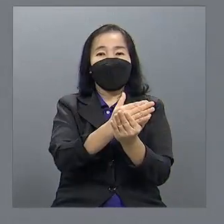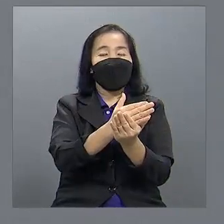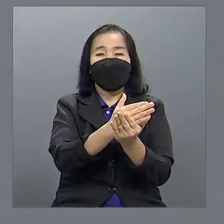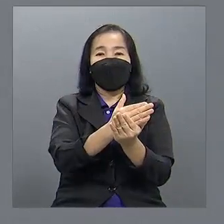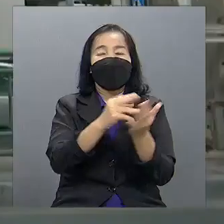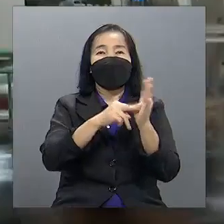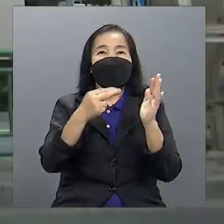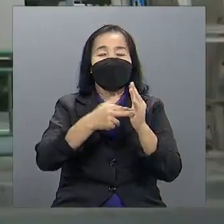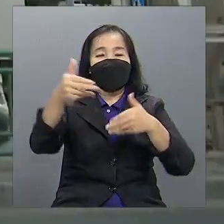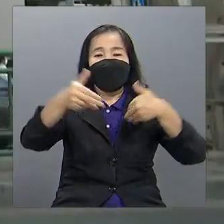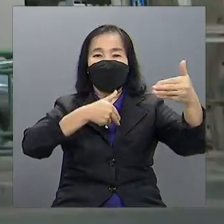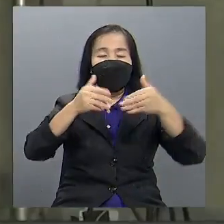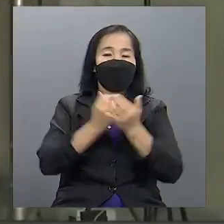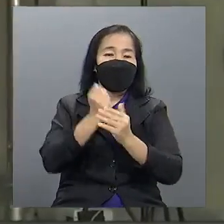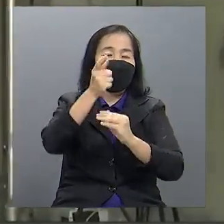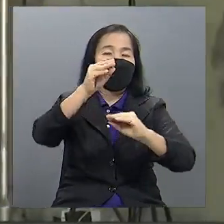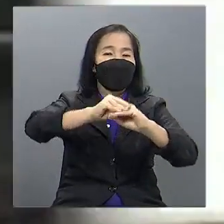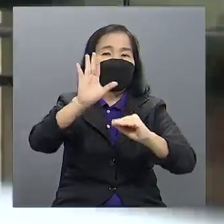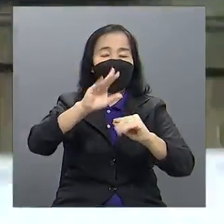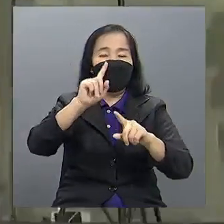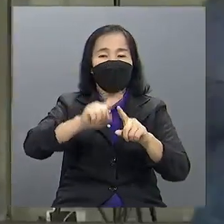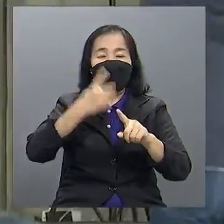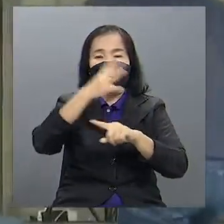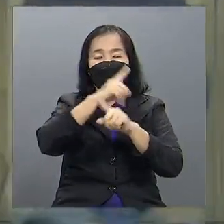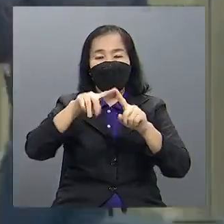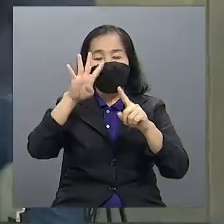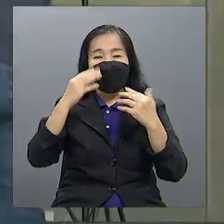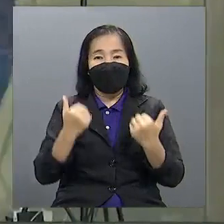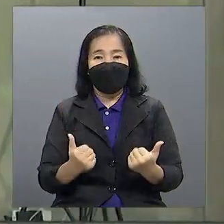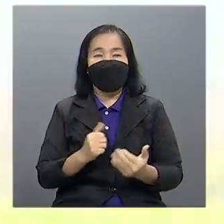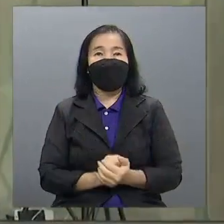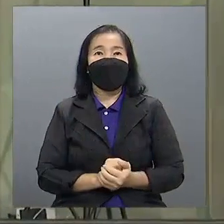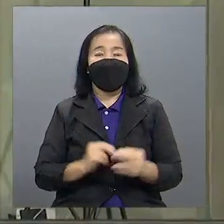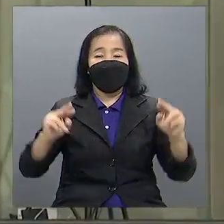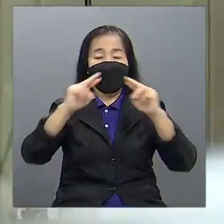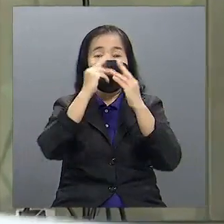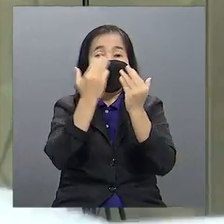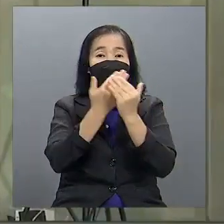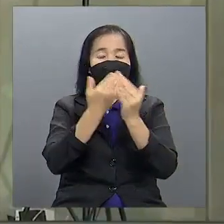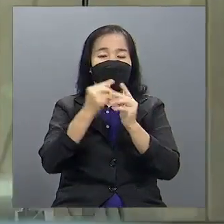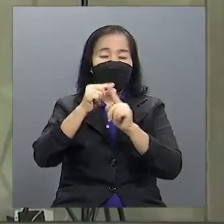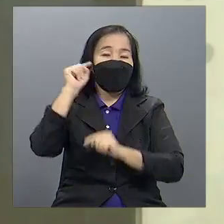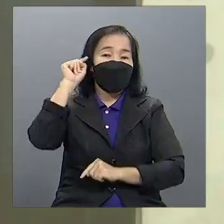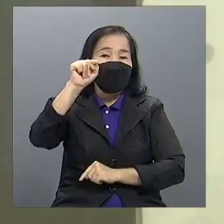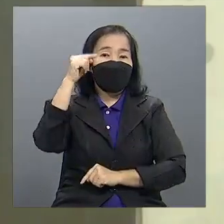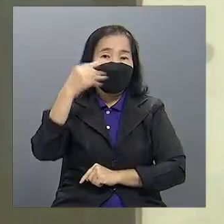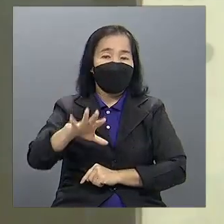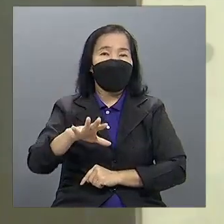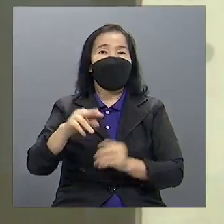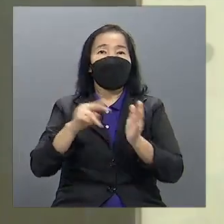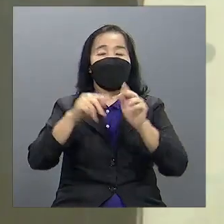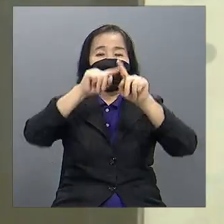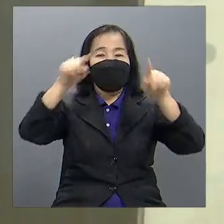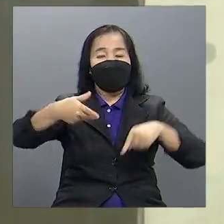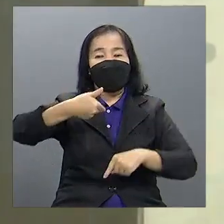4เมษายนนี้แล้วค่ะต่อไปหลังกระทรวงกันฟังออกคำสั่งเพิกถอนใบอนุญาตประกอบธุรกิจของบริษัทอาคเนย์ประกัน